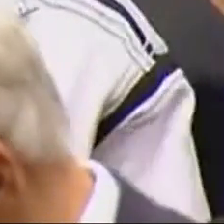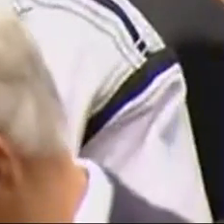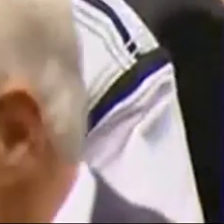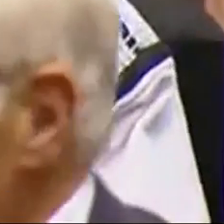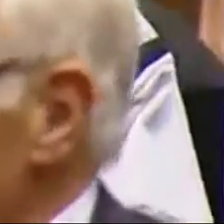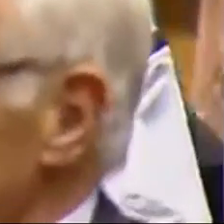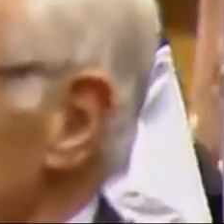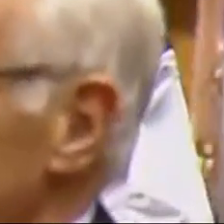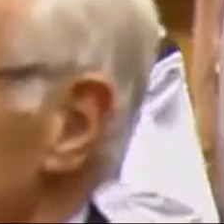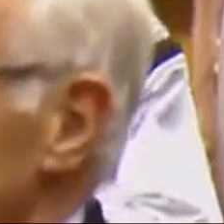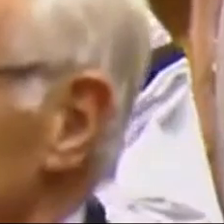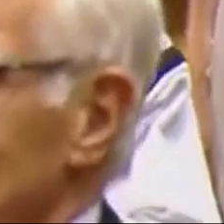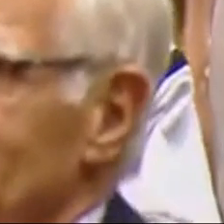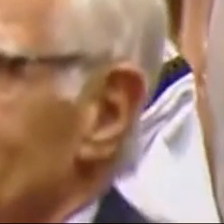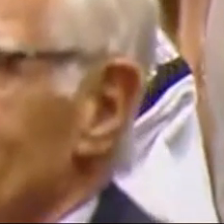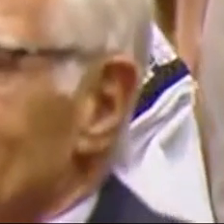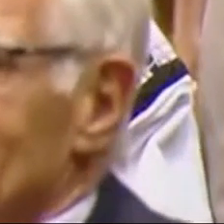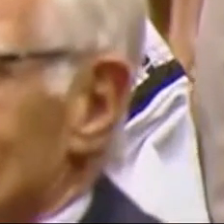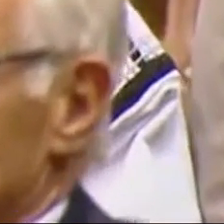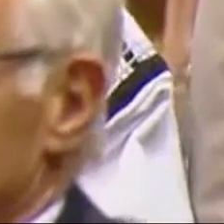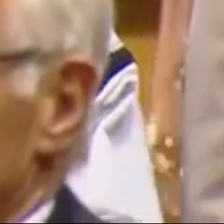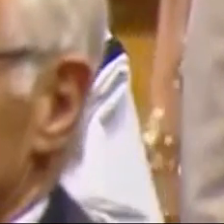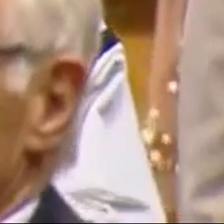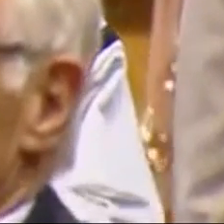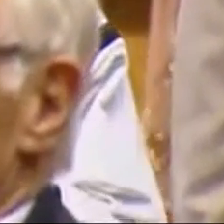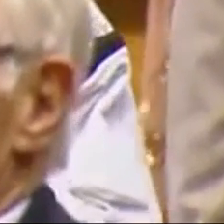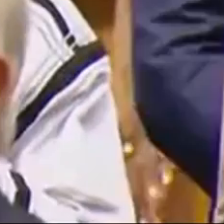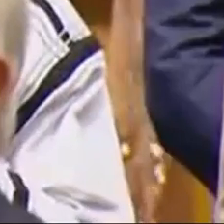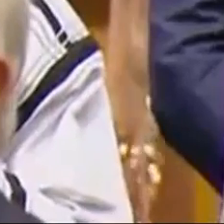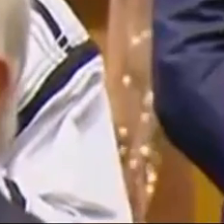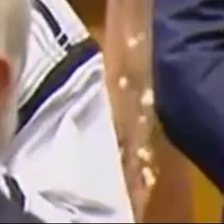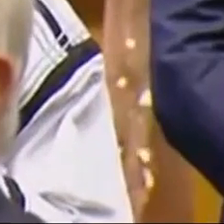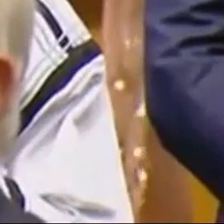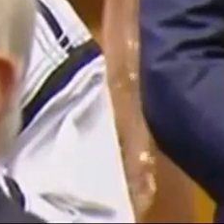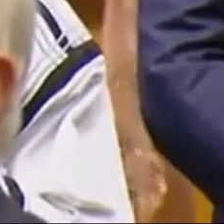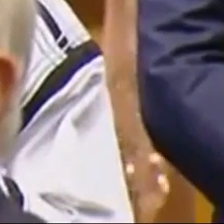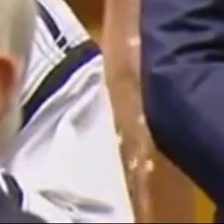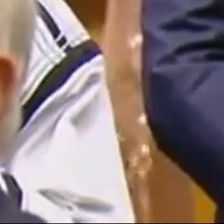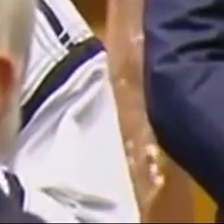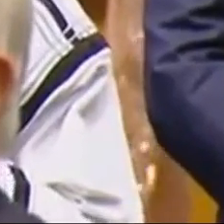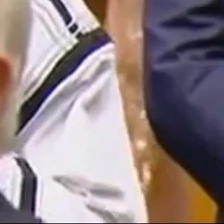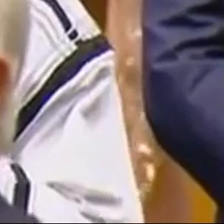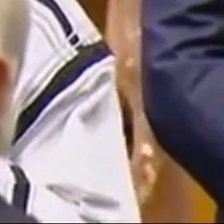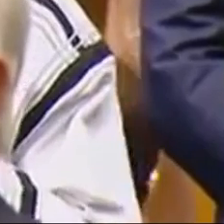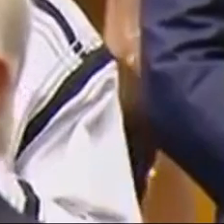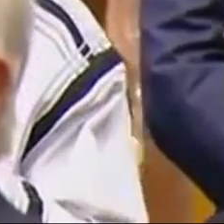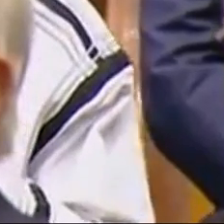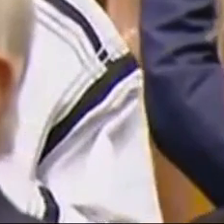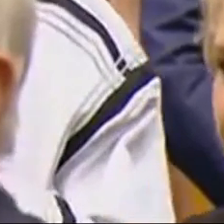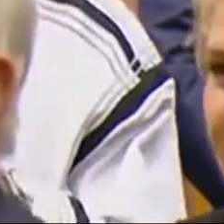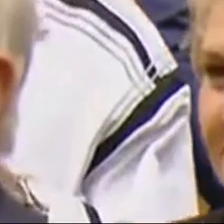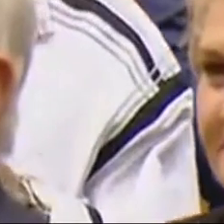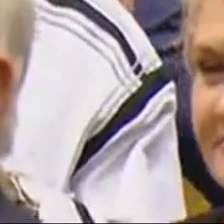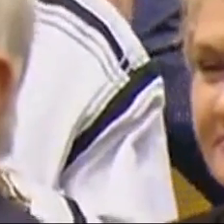Patrol Committee, Ukamati Zuknikile, Uki Wistebe Pamquaco, Patim